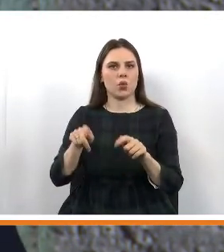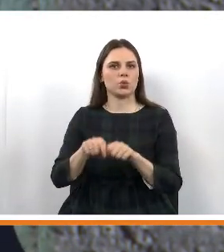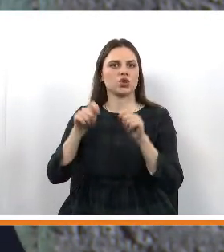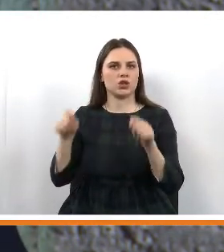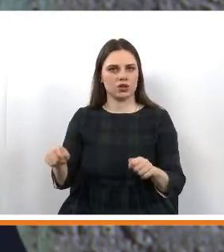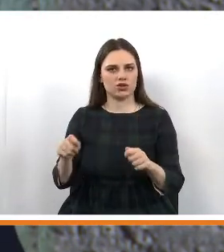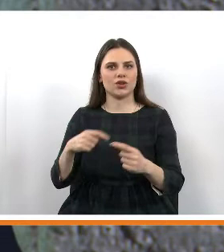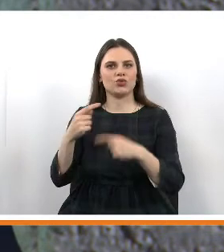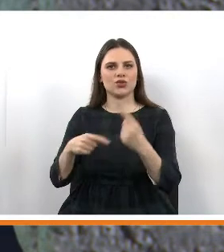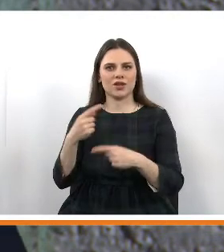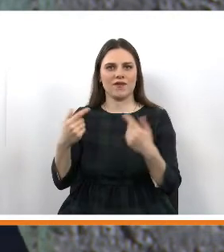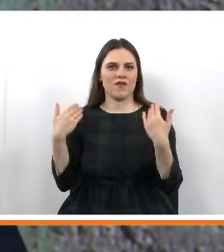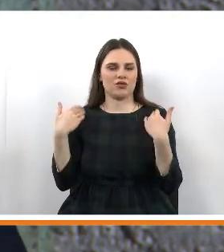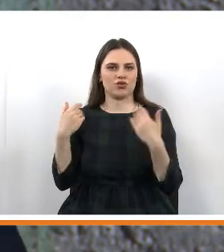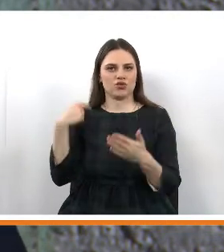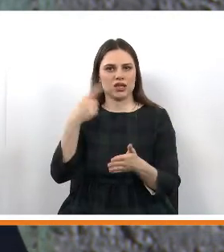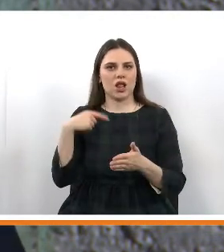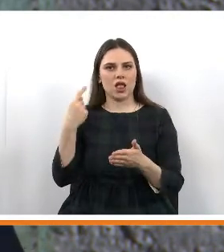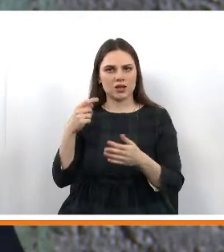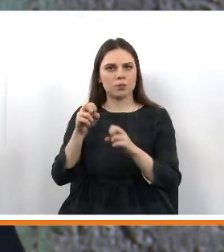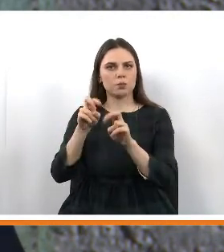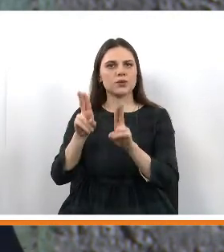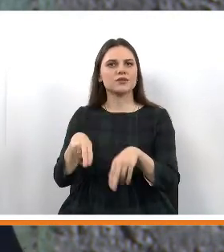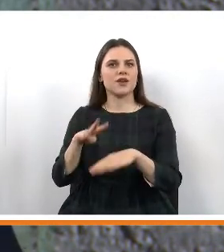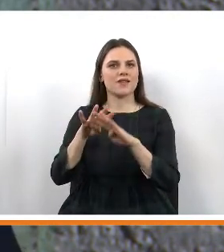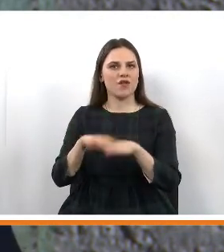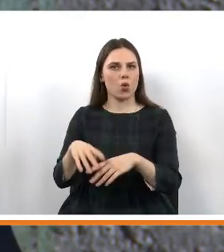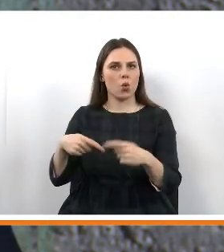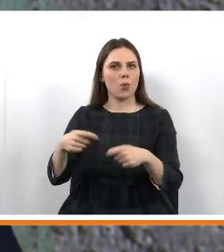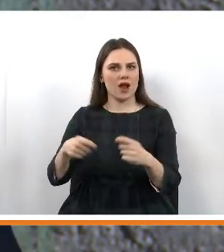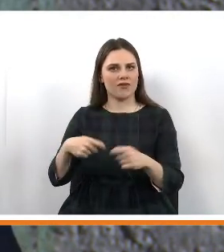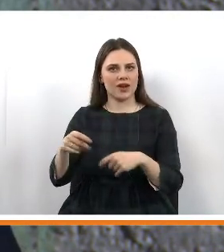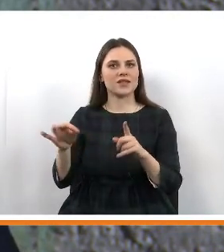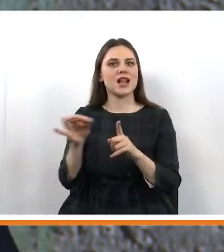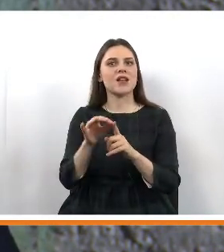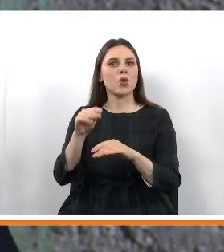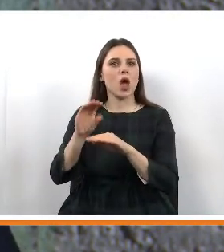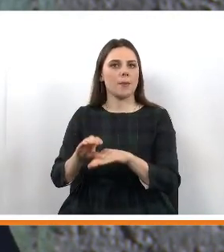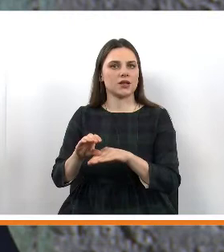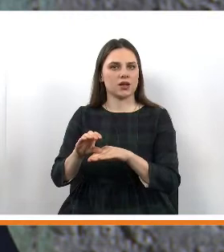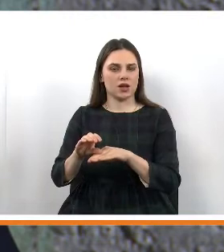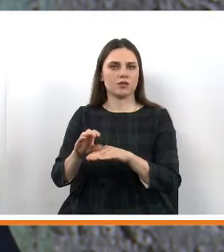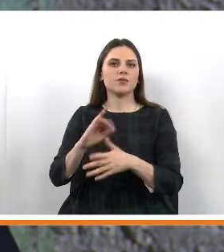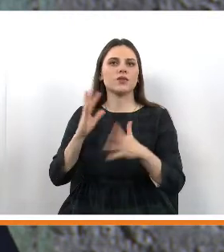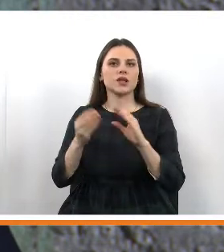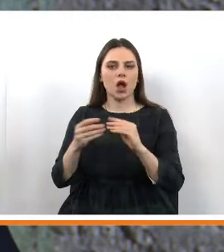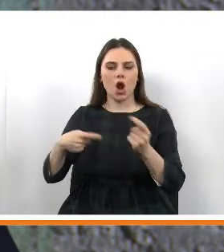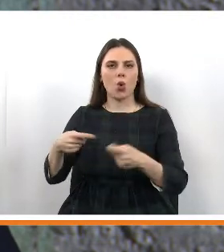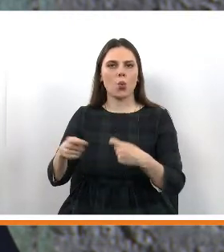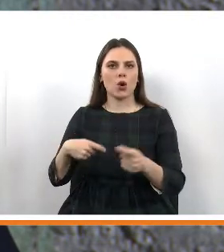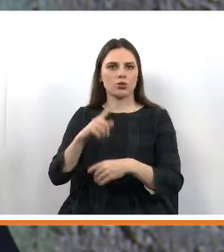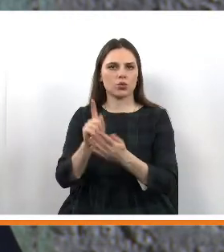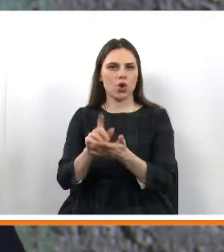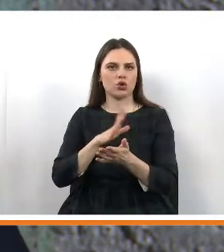через физических лиц, естественно, специализированные фонды управления целевого капитала, и у них, в принципе, регулирование это должно быть